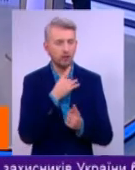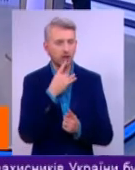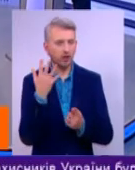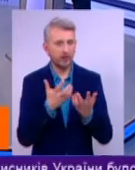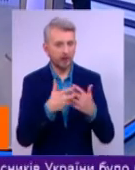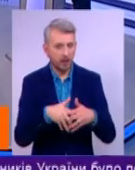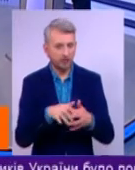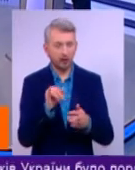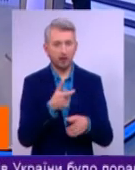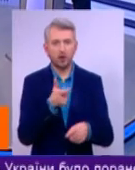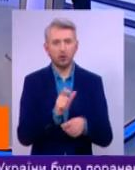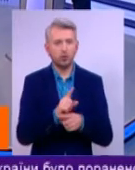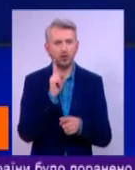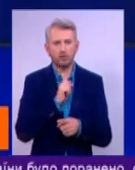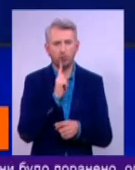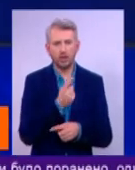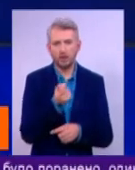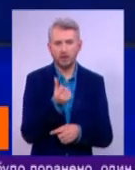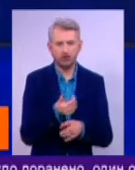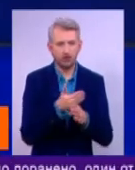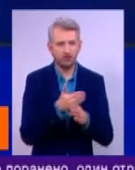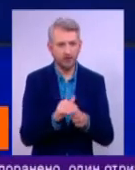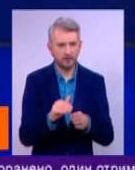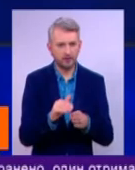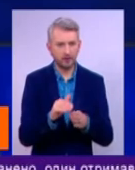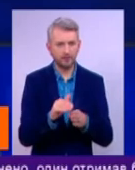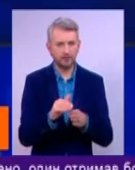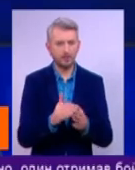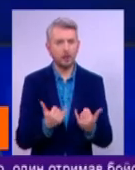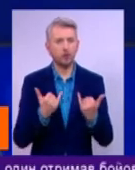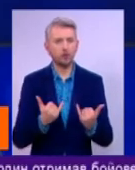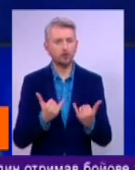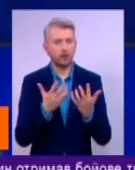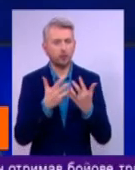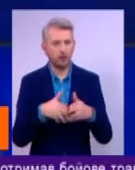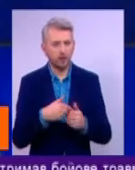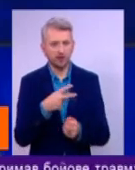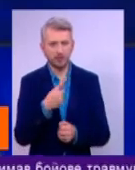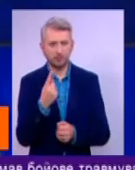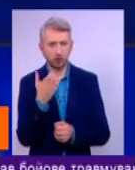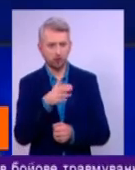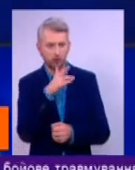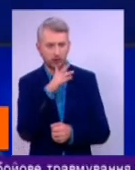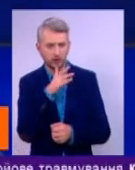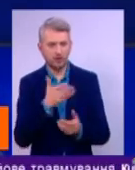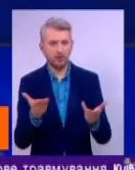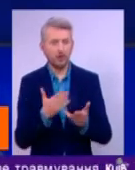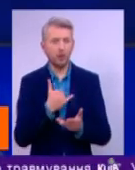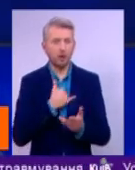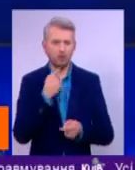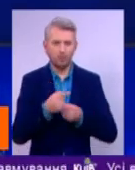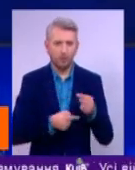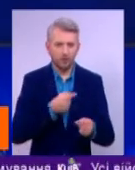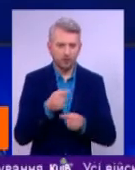техніка і досить поки невеличка частка сучасної техніки 21-го століття, яка у нас